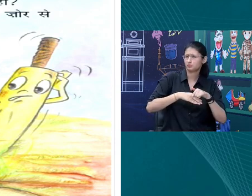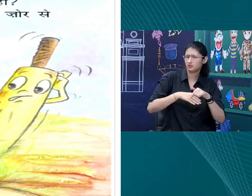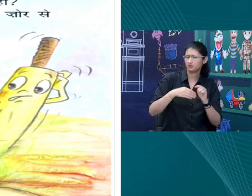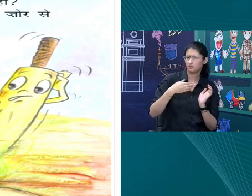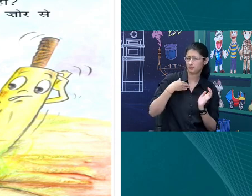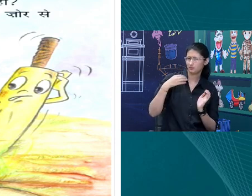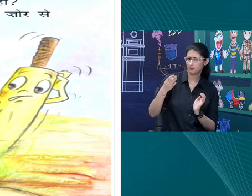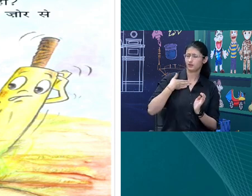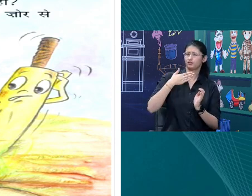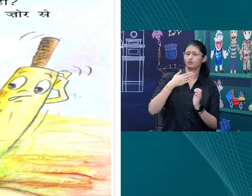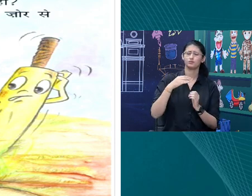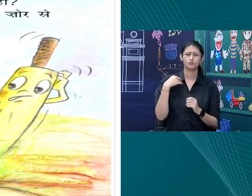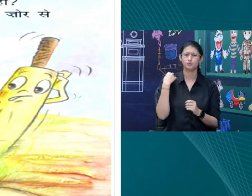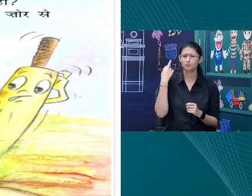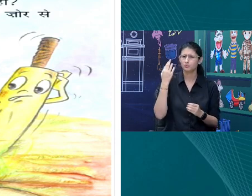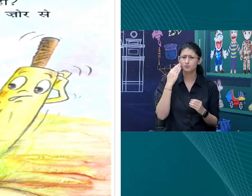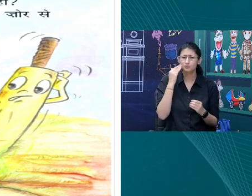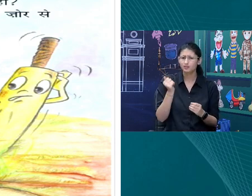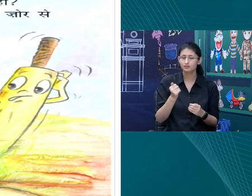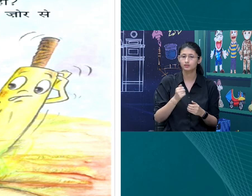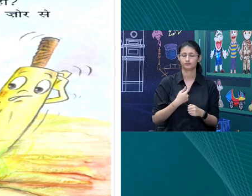खेल कैसे हो